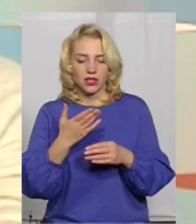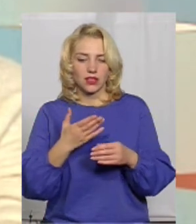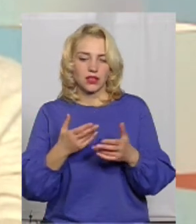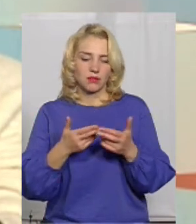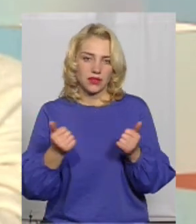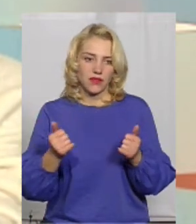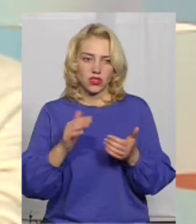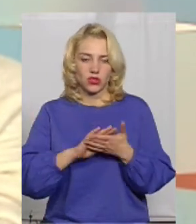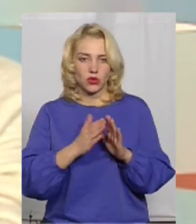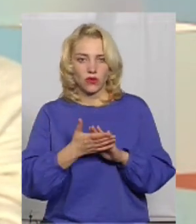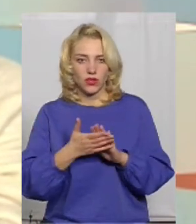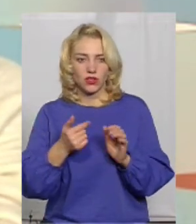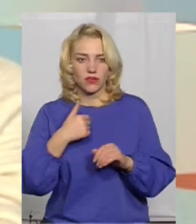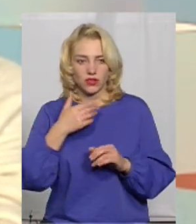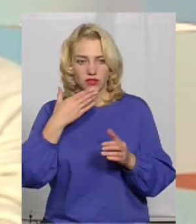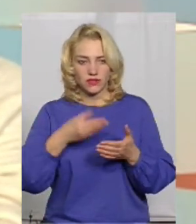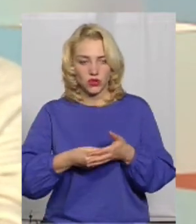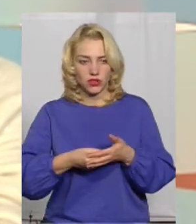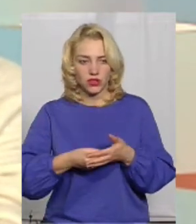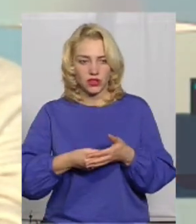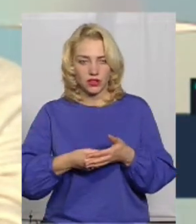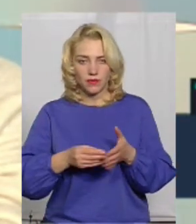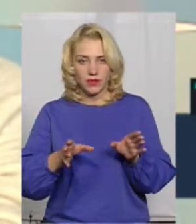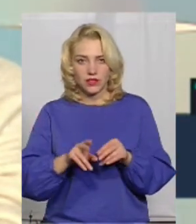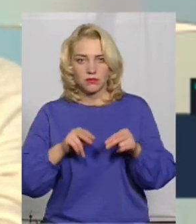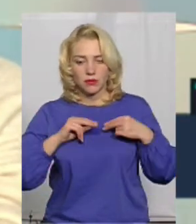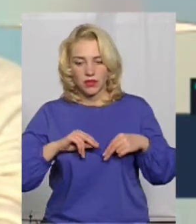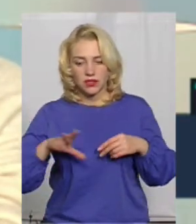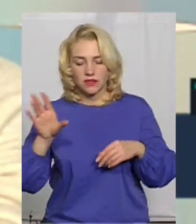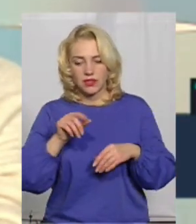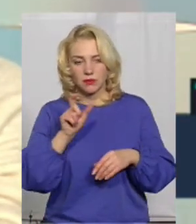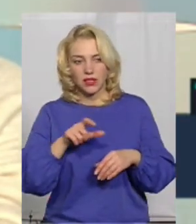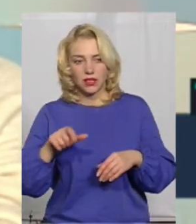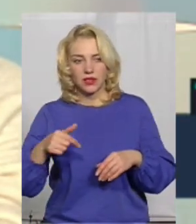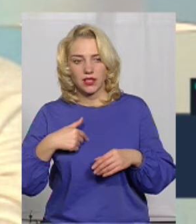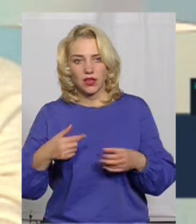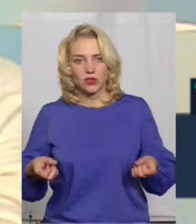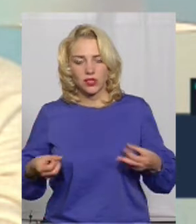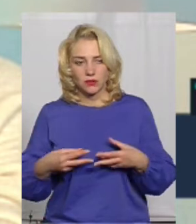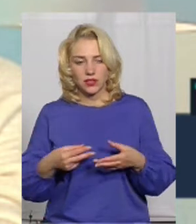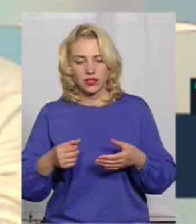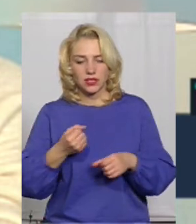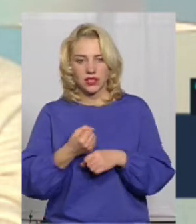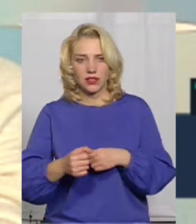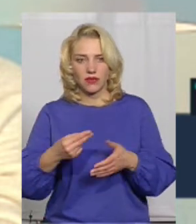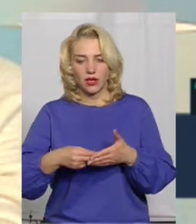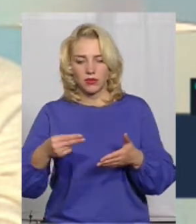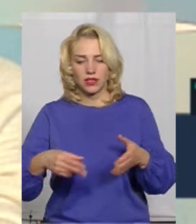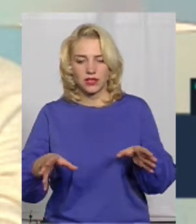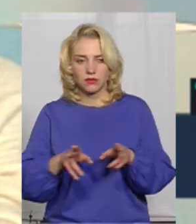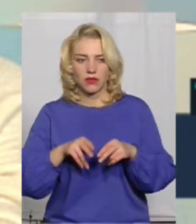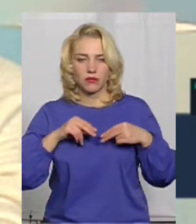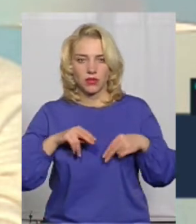підтверджень, договорів і так далі. Я в своїй співпраці зі всіма клієнтами я умисно заставляю підписувати договір співпраці